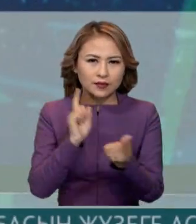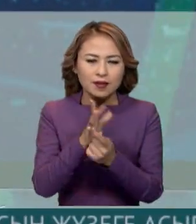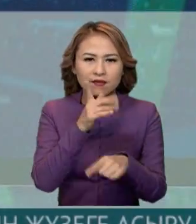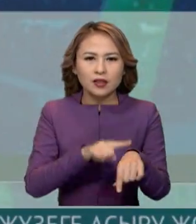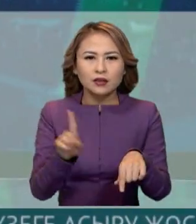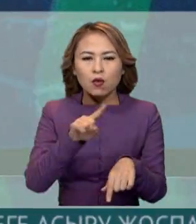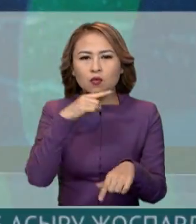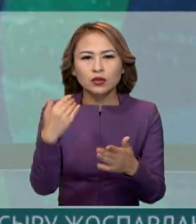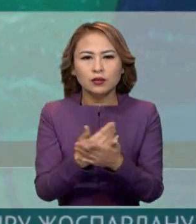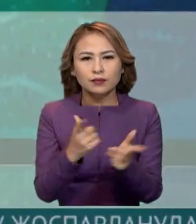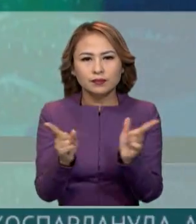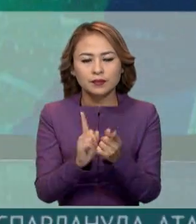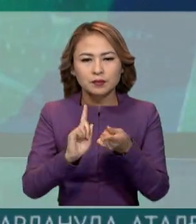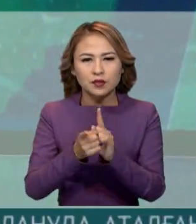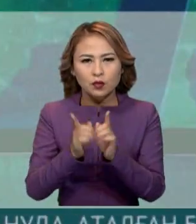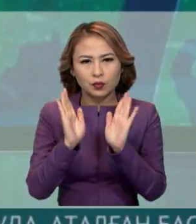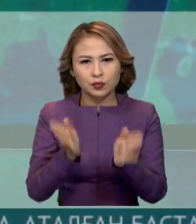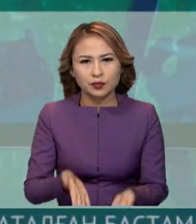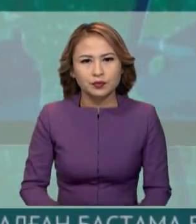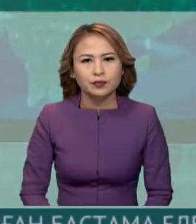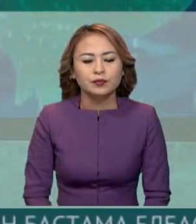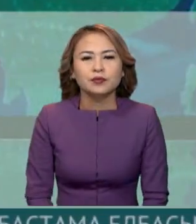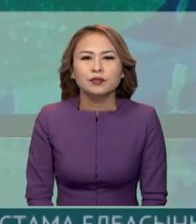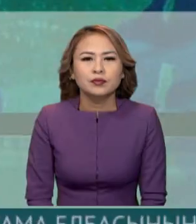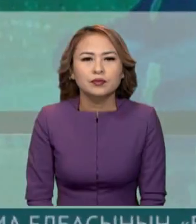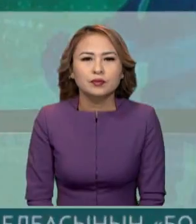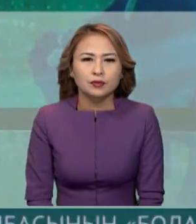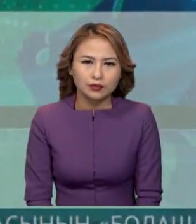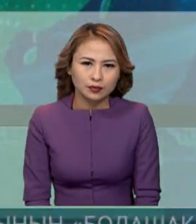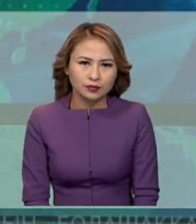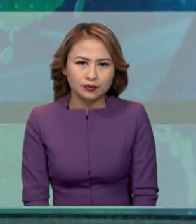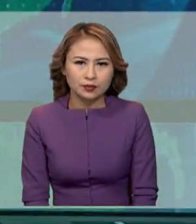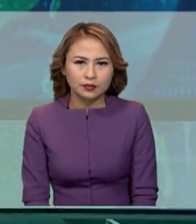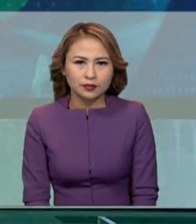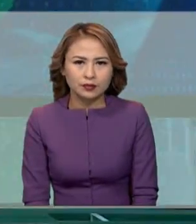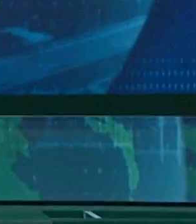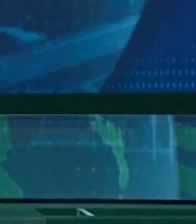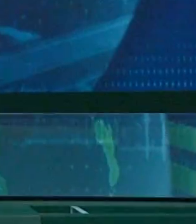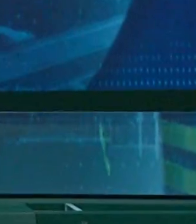ақ хабар.кз сайтынан және әлеуметтік желілерден де көре аласыздар. Келесі эфирде жүздескенше.